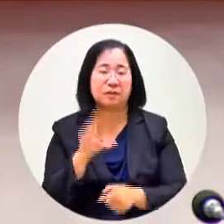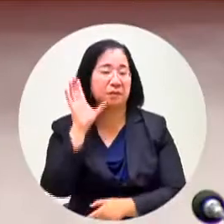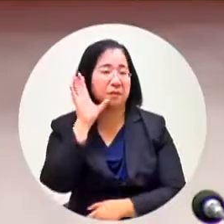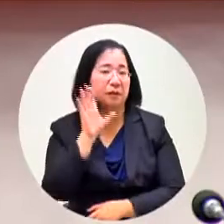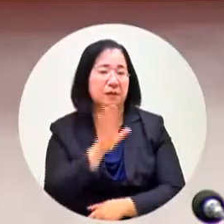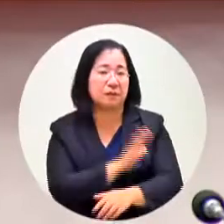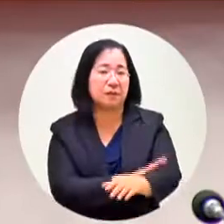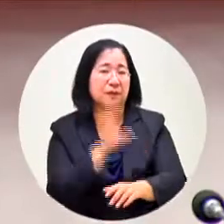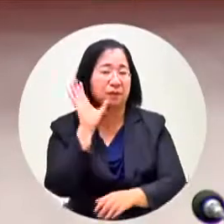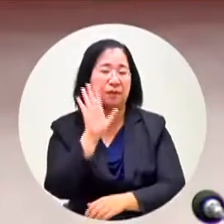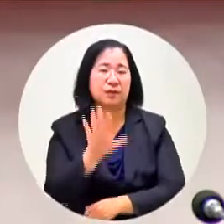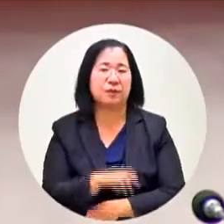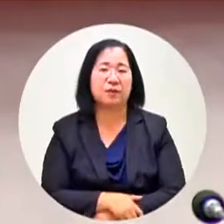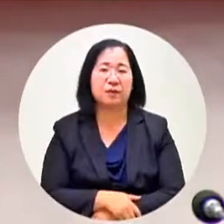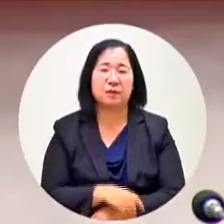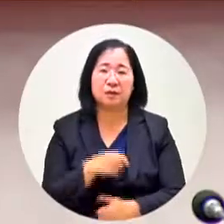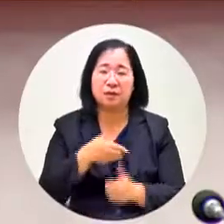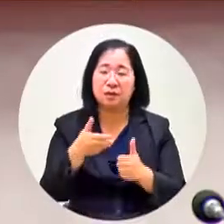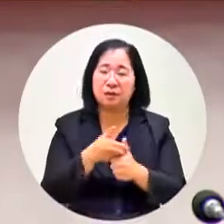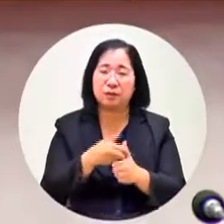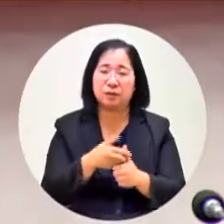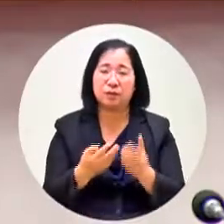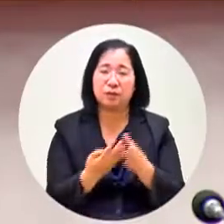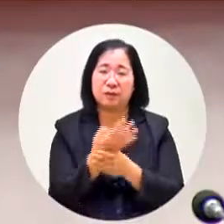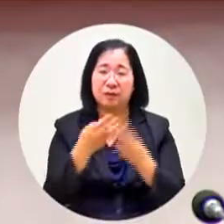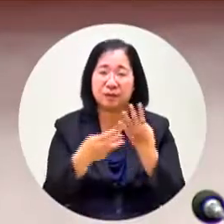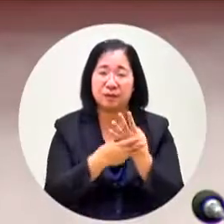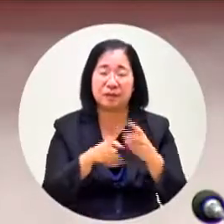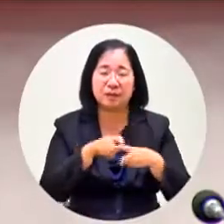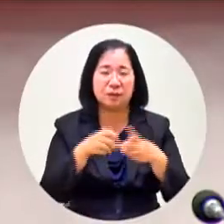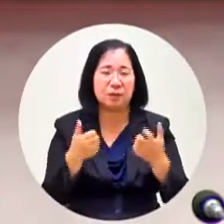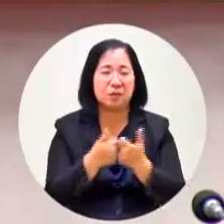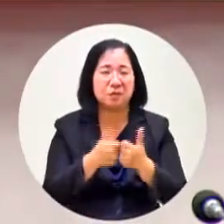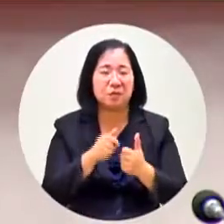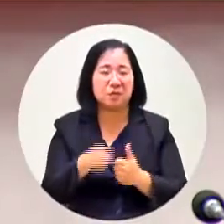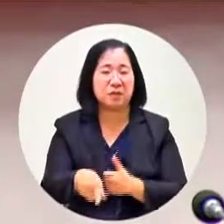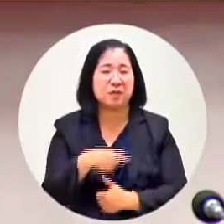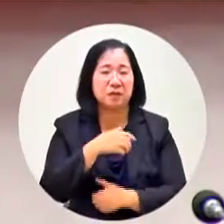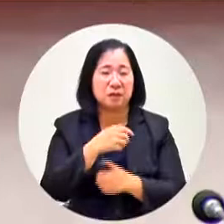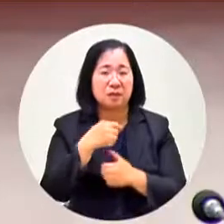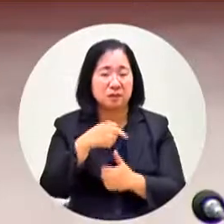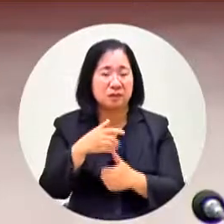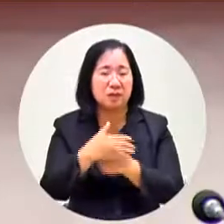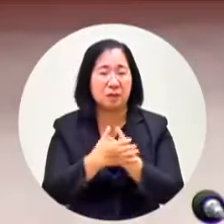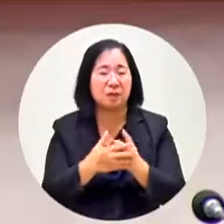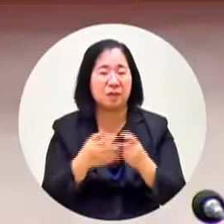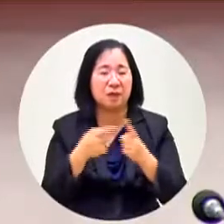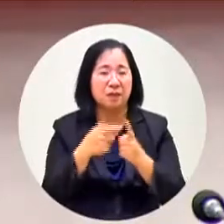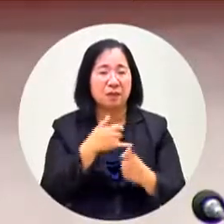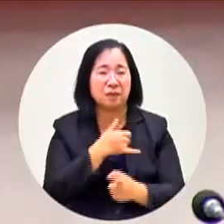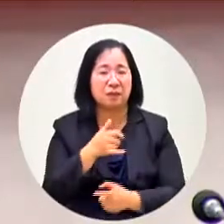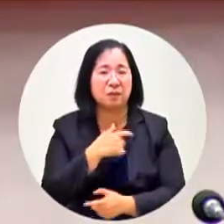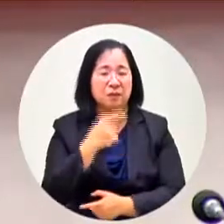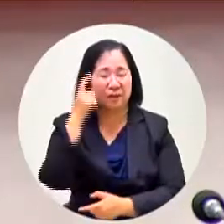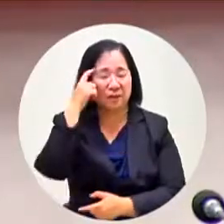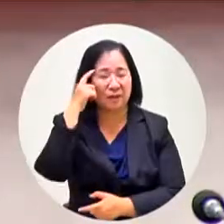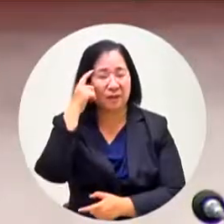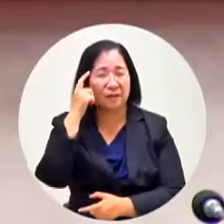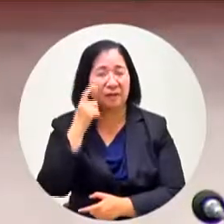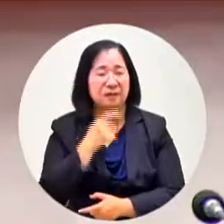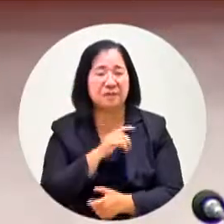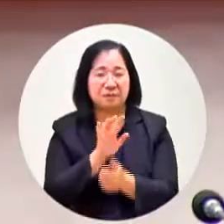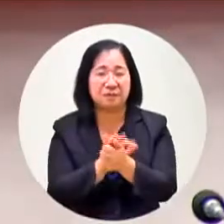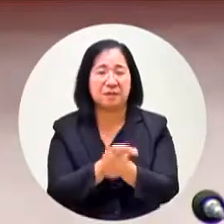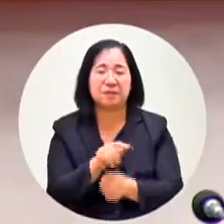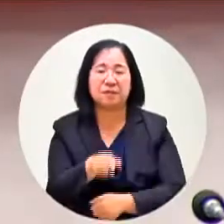保人员应该要有29,000元以上的薪资。哦，这个已经有跟我们的现在目前准公共化已经有违反